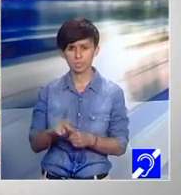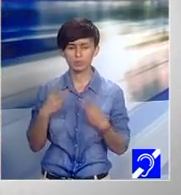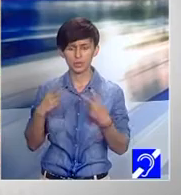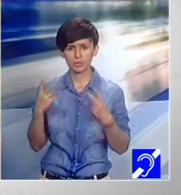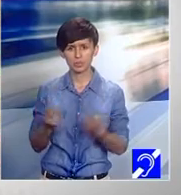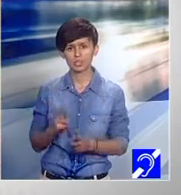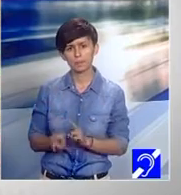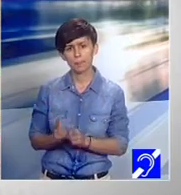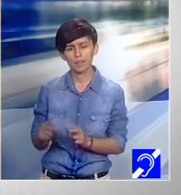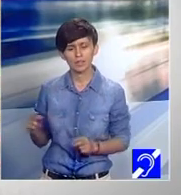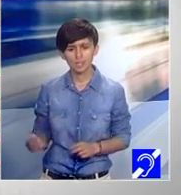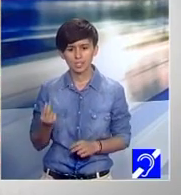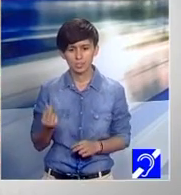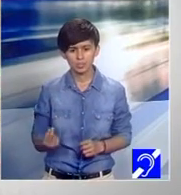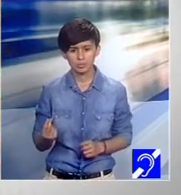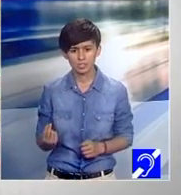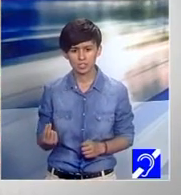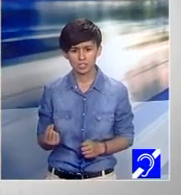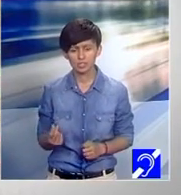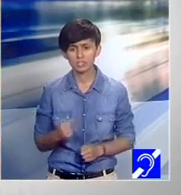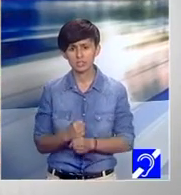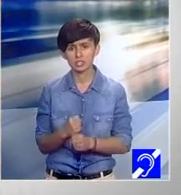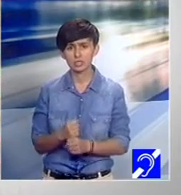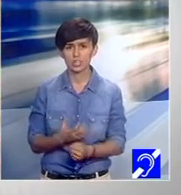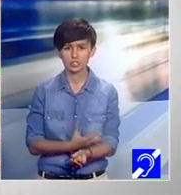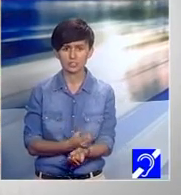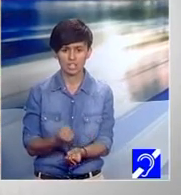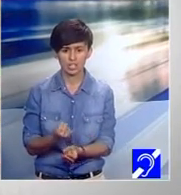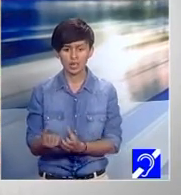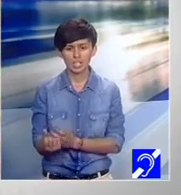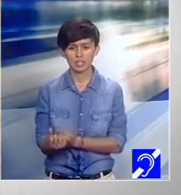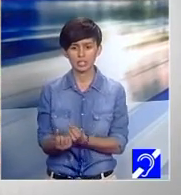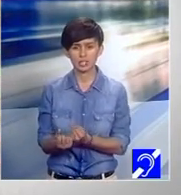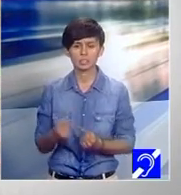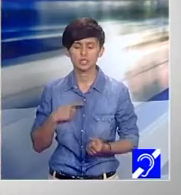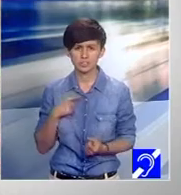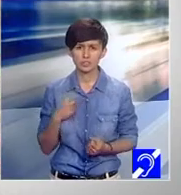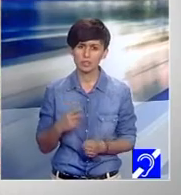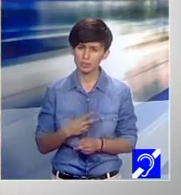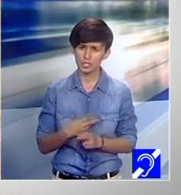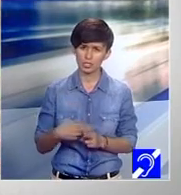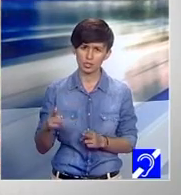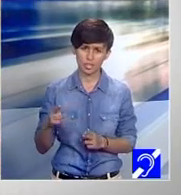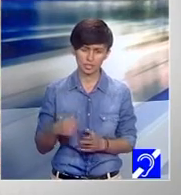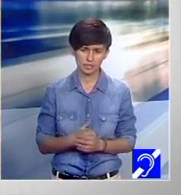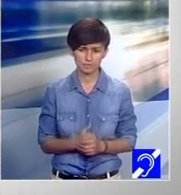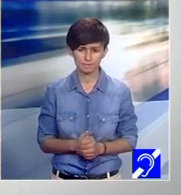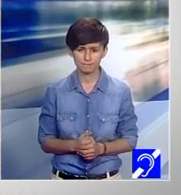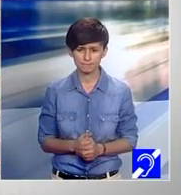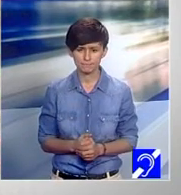să fac aceste recoltări să fie mai corecte. Și aici vin